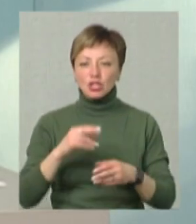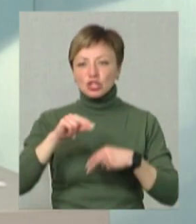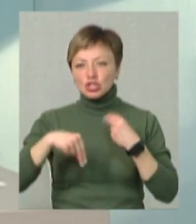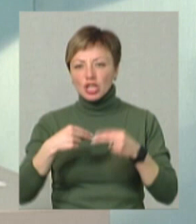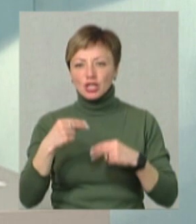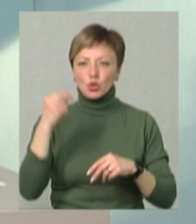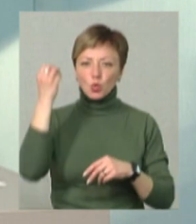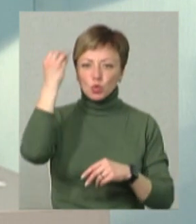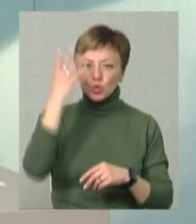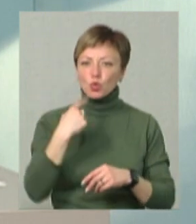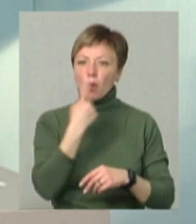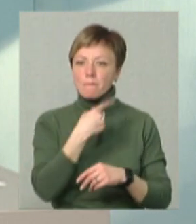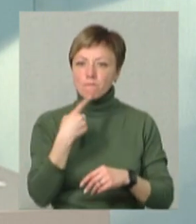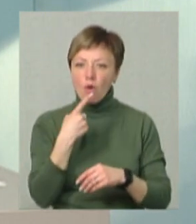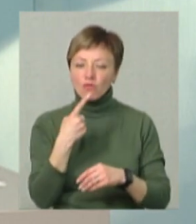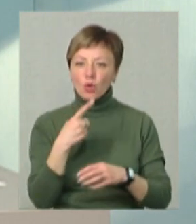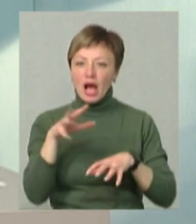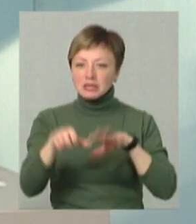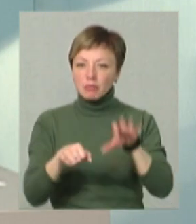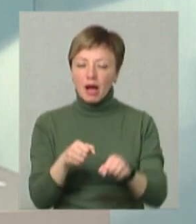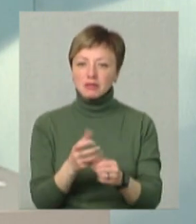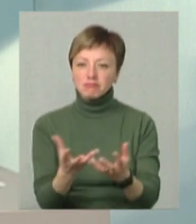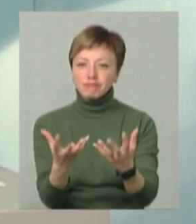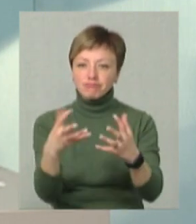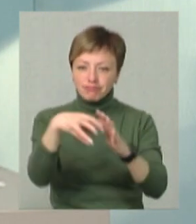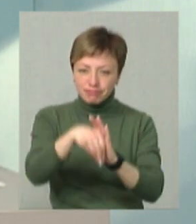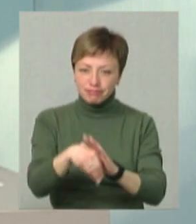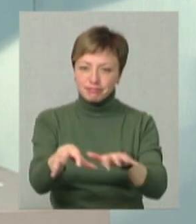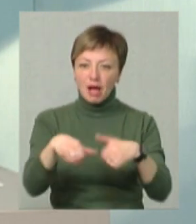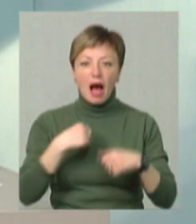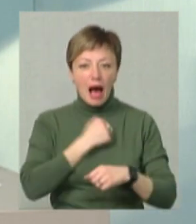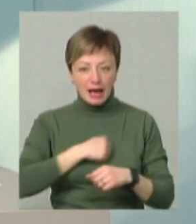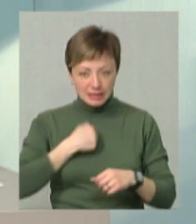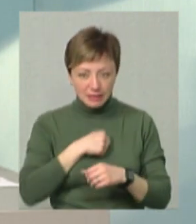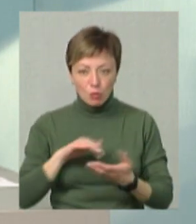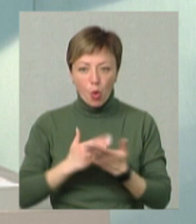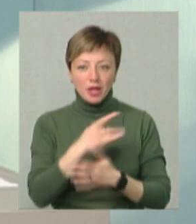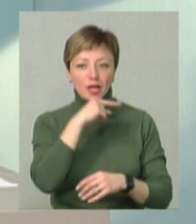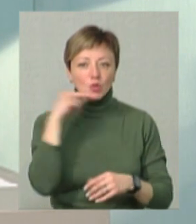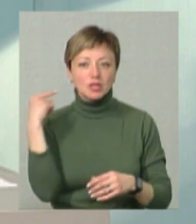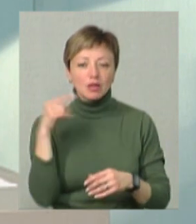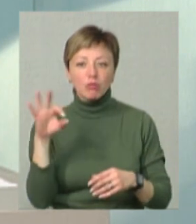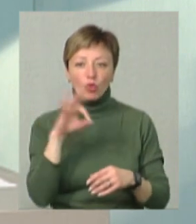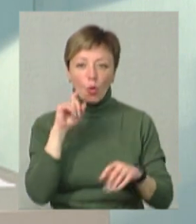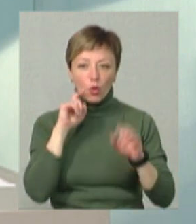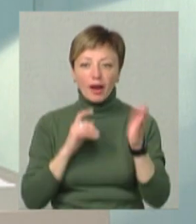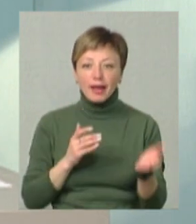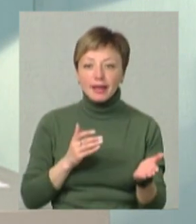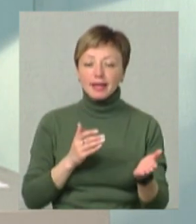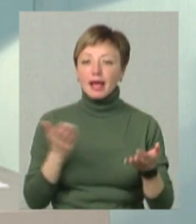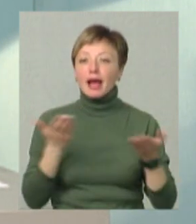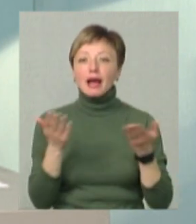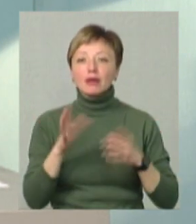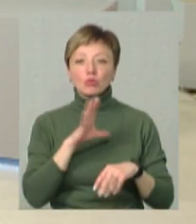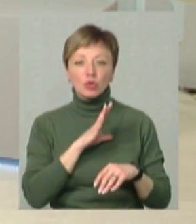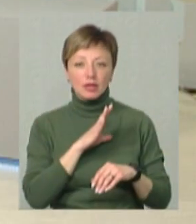культурну мовну експансію одна нація поглинала іншу. Наскільки агресивною була політика Росії стосовно України і які